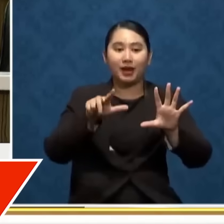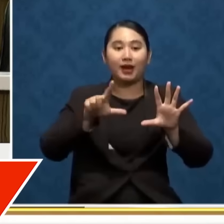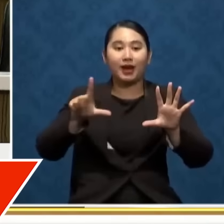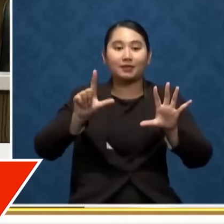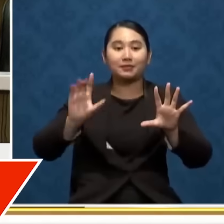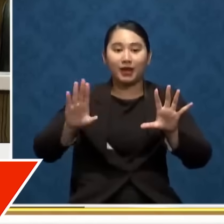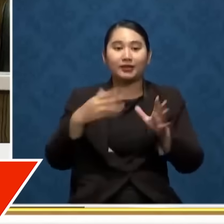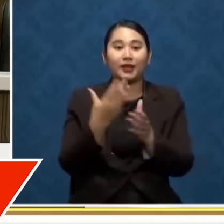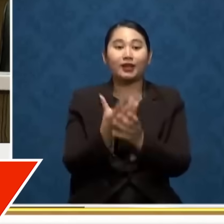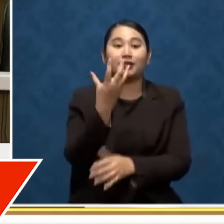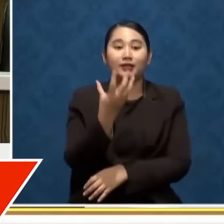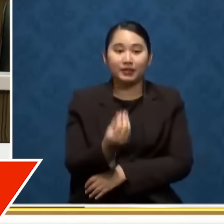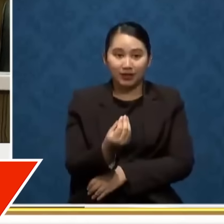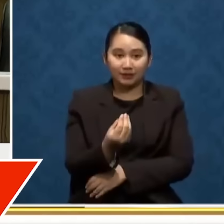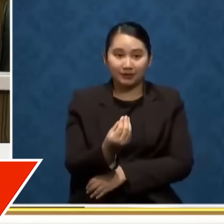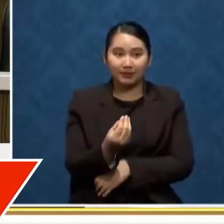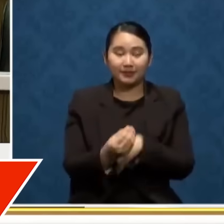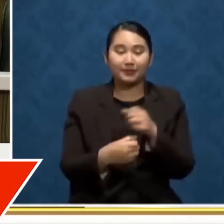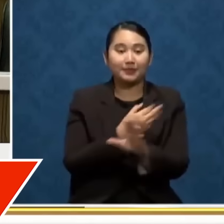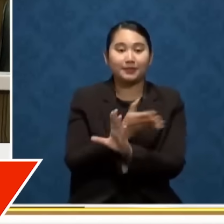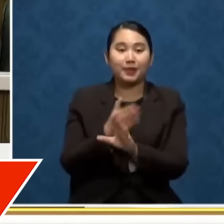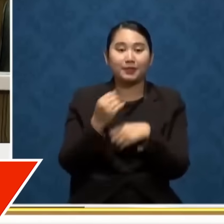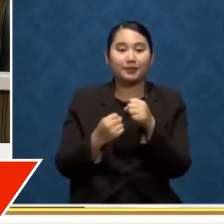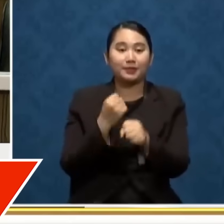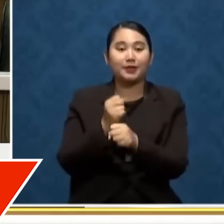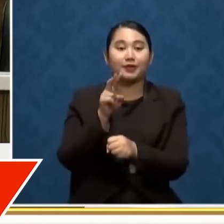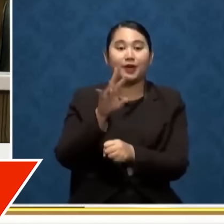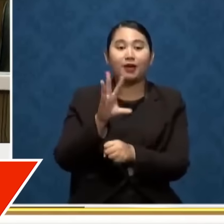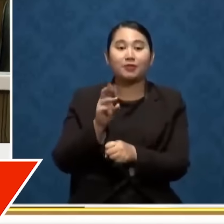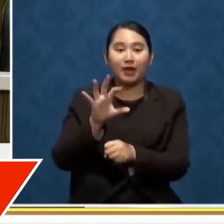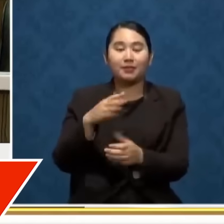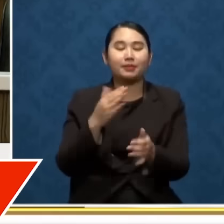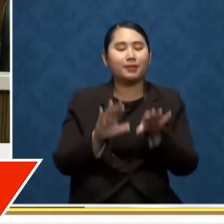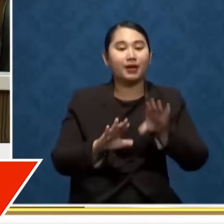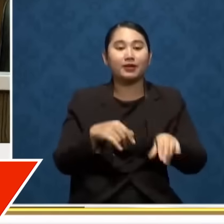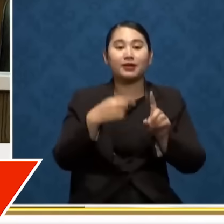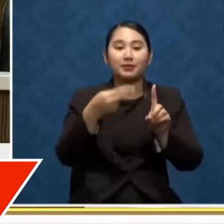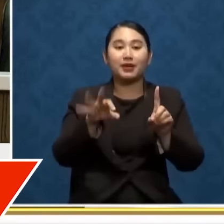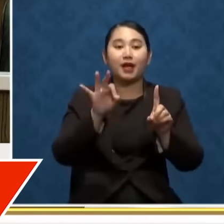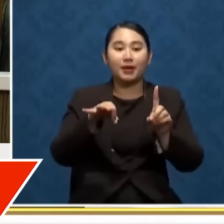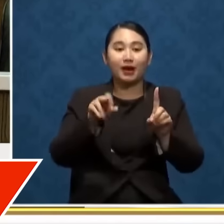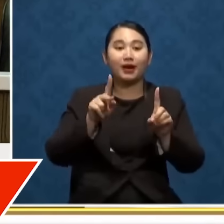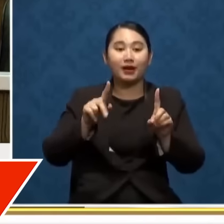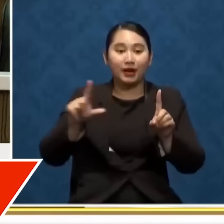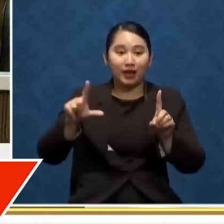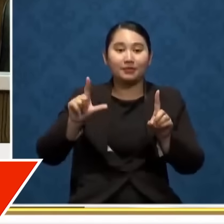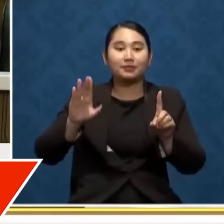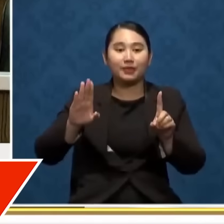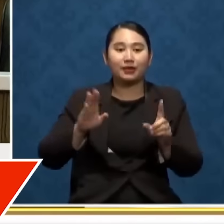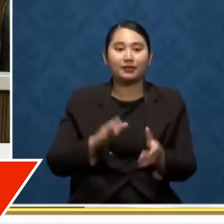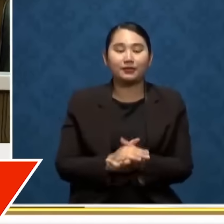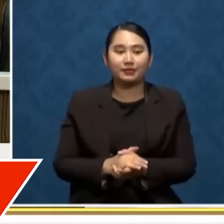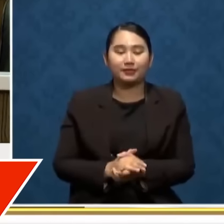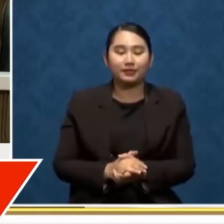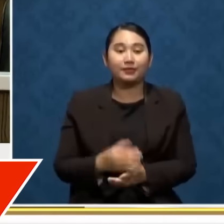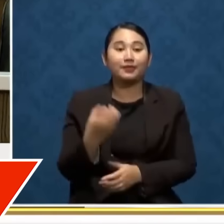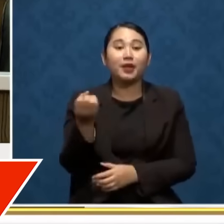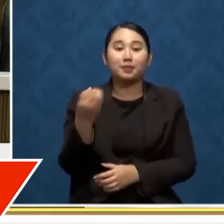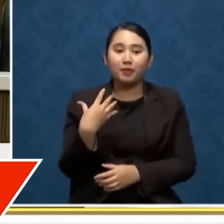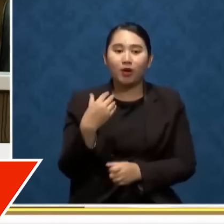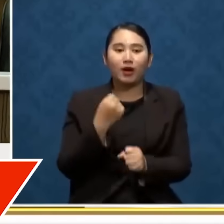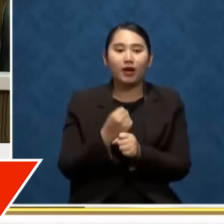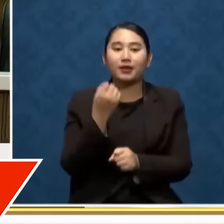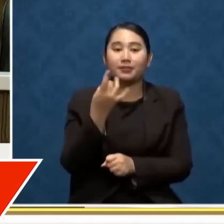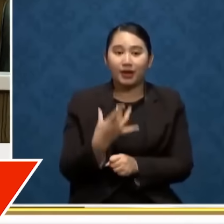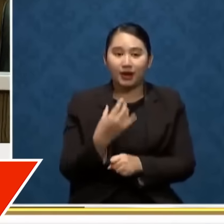ท่านก็จะมีงบเหลืออยู่ที่พอสิ้นปี65ประมาณ 19,000 ล้านบาทสิ่งที่ท่านได้บอกกับพวกเรานะครับว่าท่านทำอะไรไปบ้